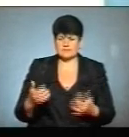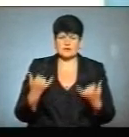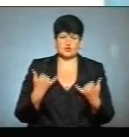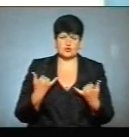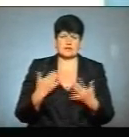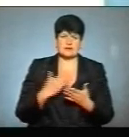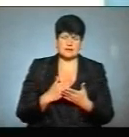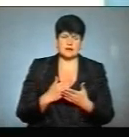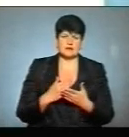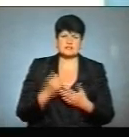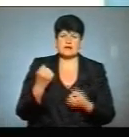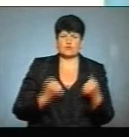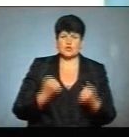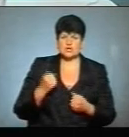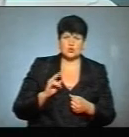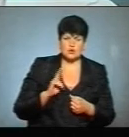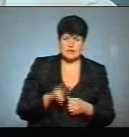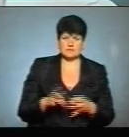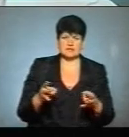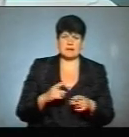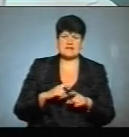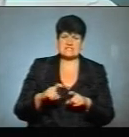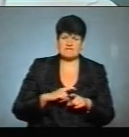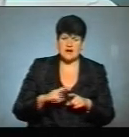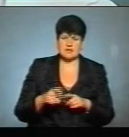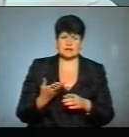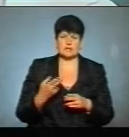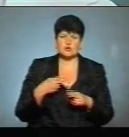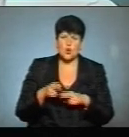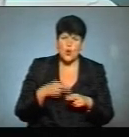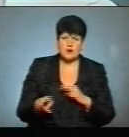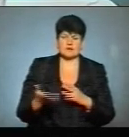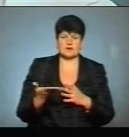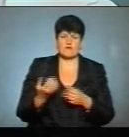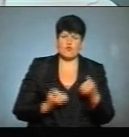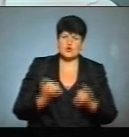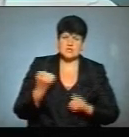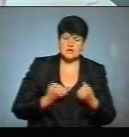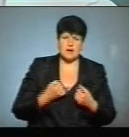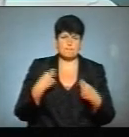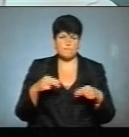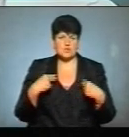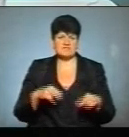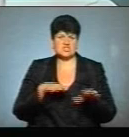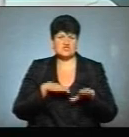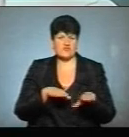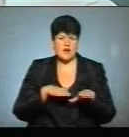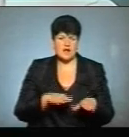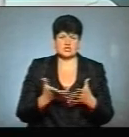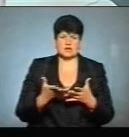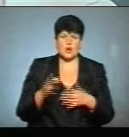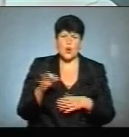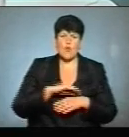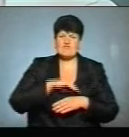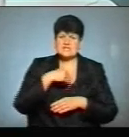є потреба і в водіях тролейбуса, в зварниках, в токарях, там, в водіях, продавцях, в швачках, в барменах, офіціантах,